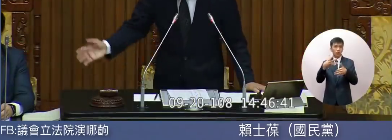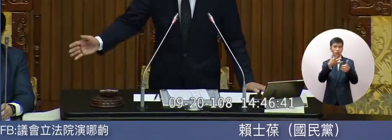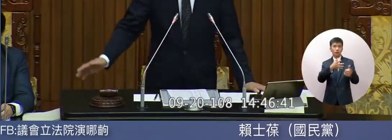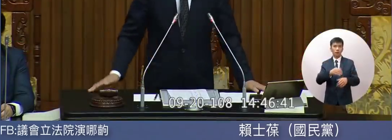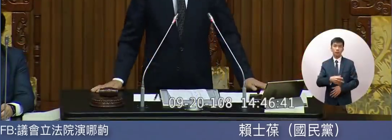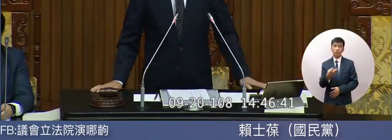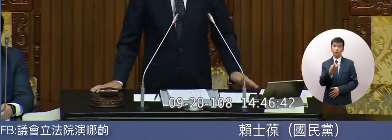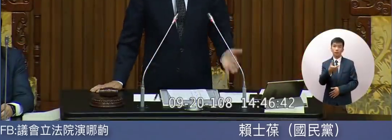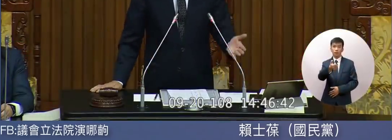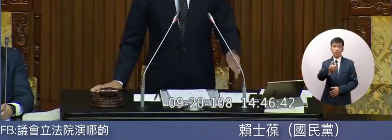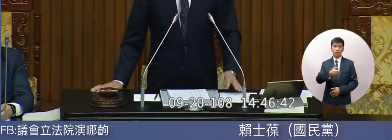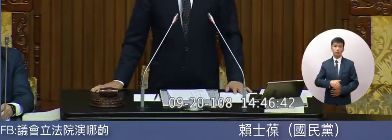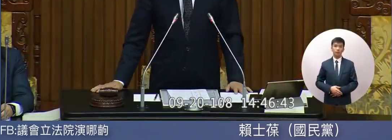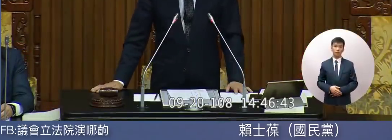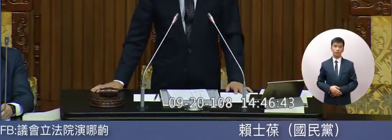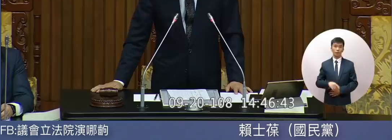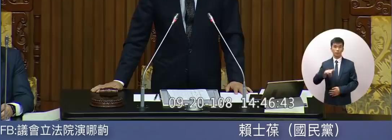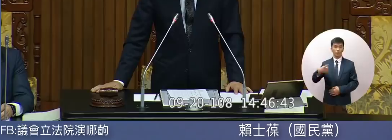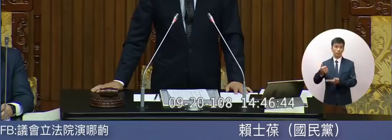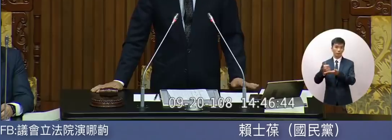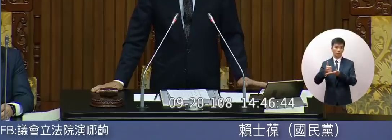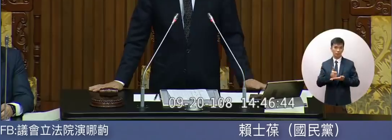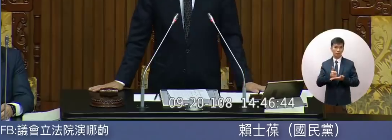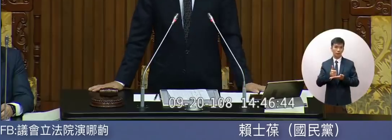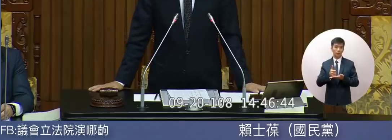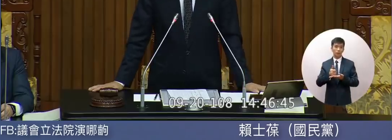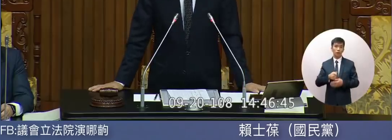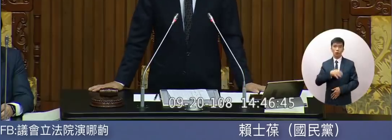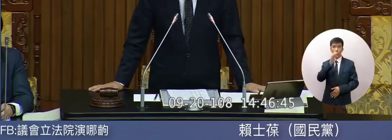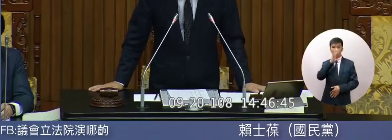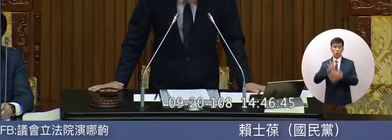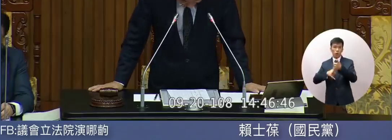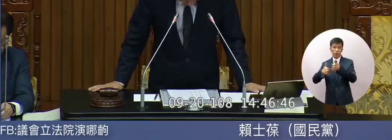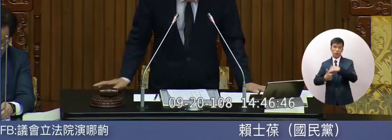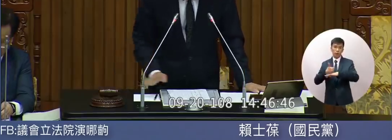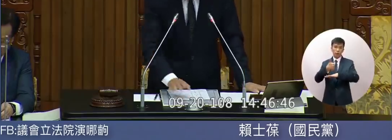院长啊。下一位，我们请吴委员预请。